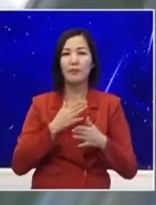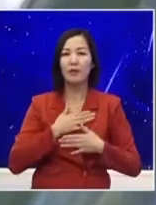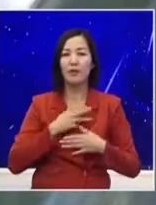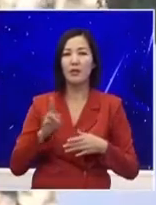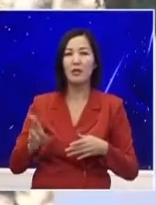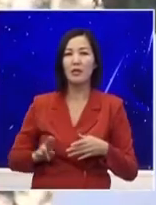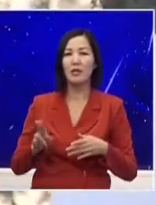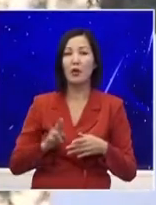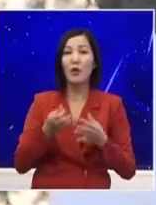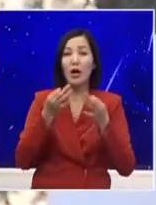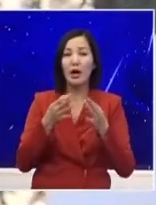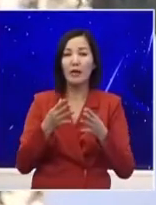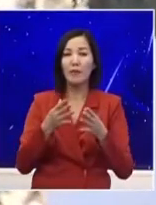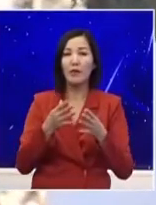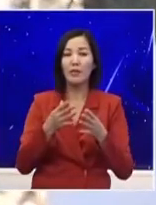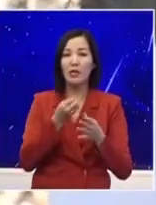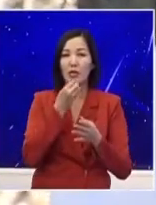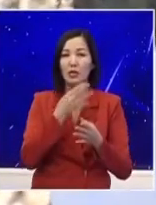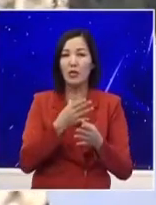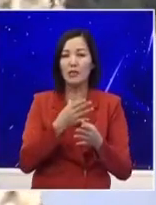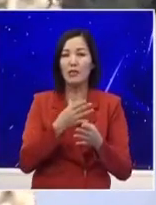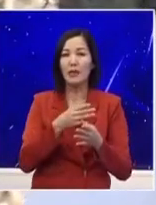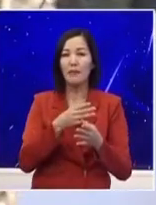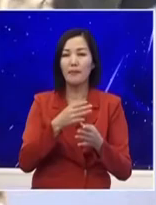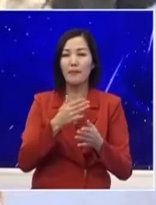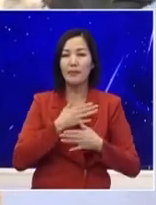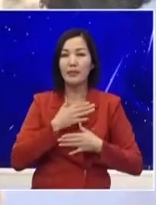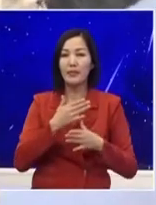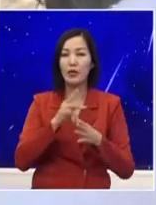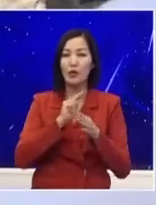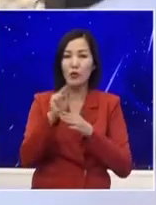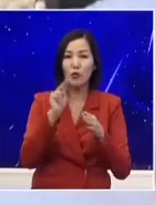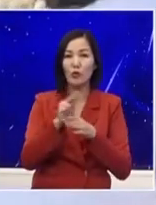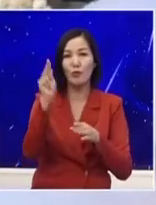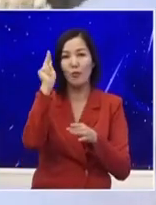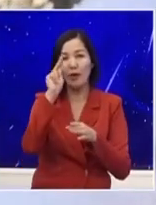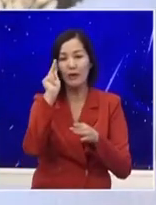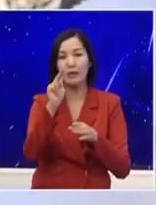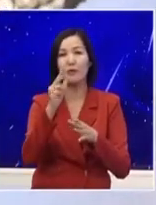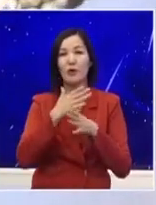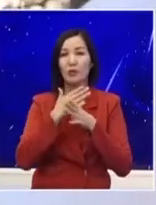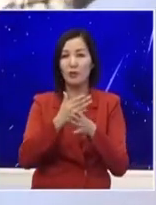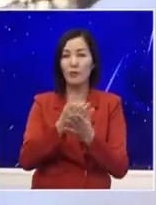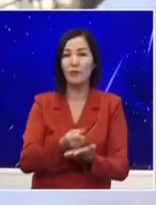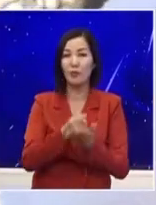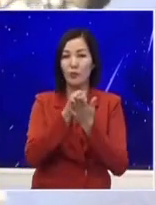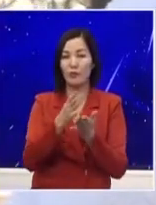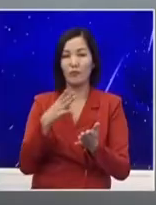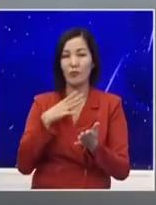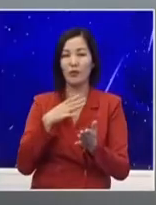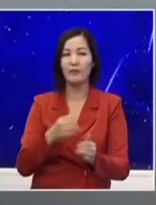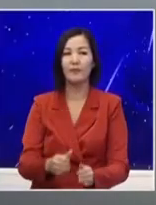деп қарамайтығым. Ол жақсы наставник ретінде бізге ақылын айтып, білімін беріп арқасында осындай дәрежеге біз